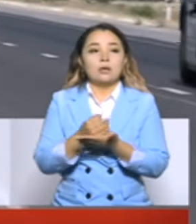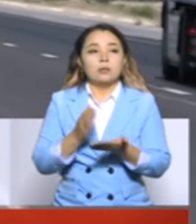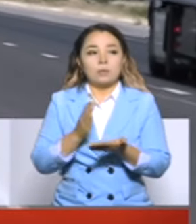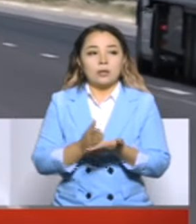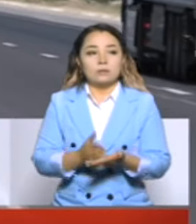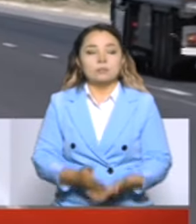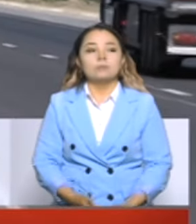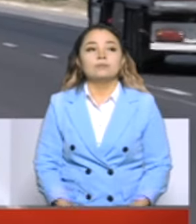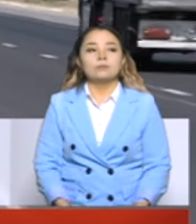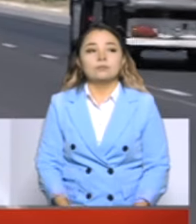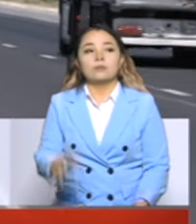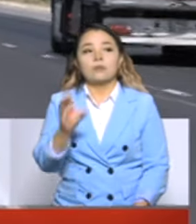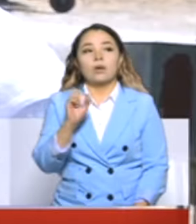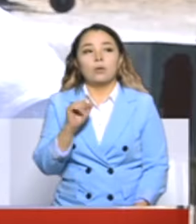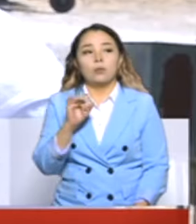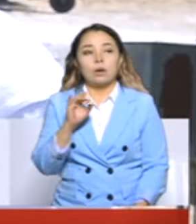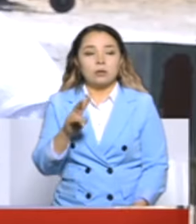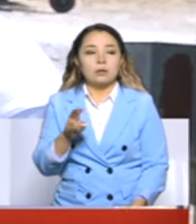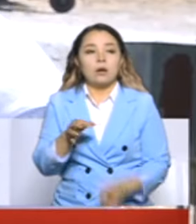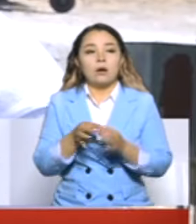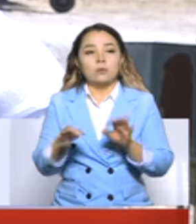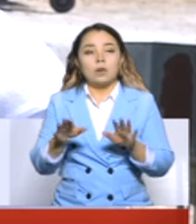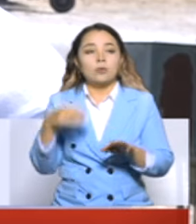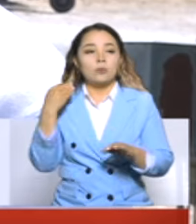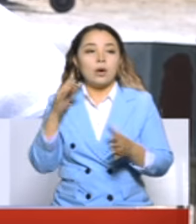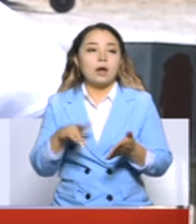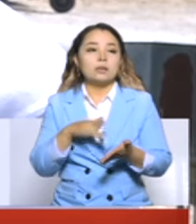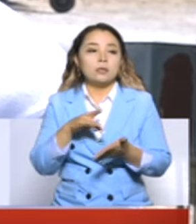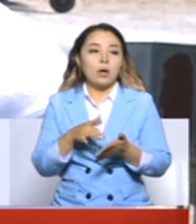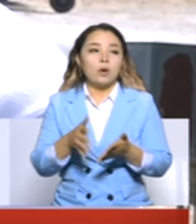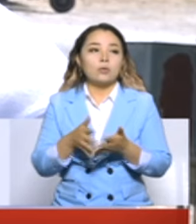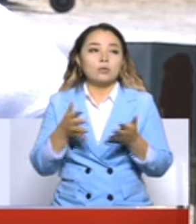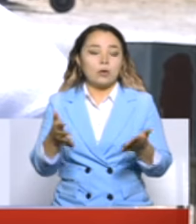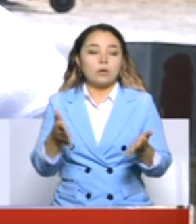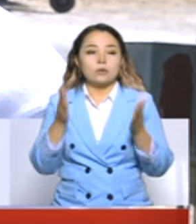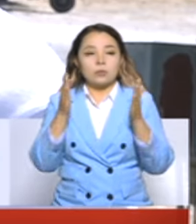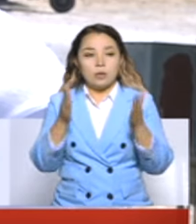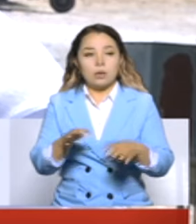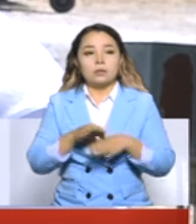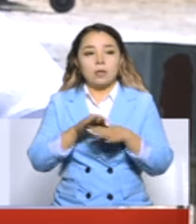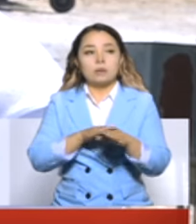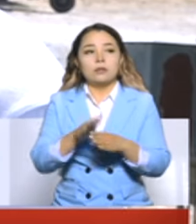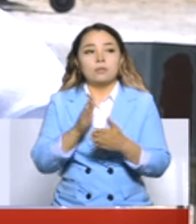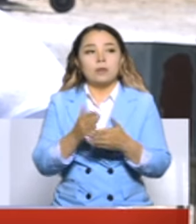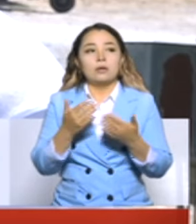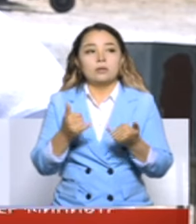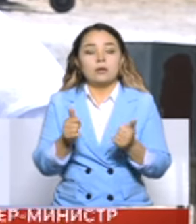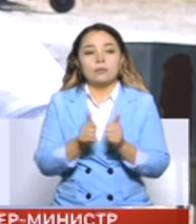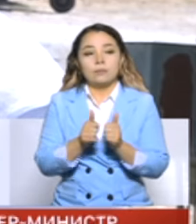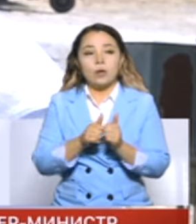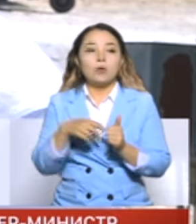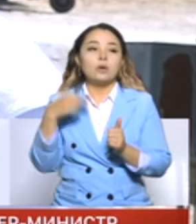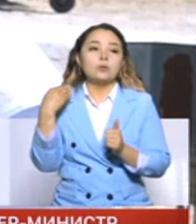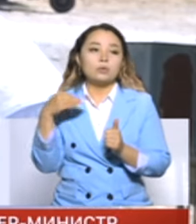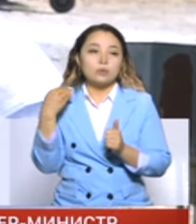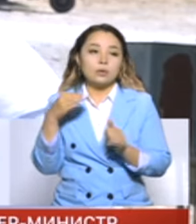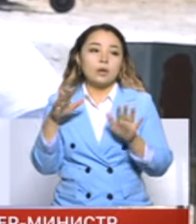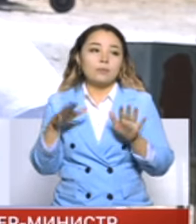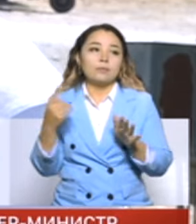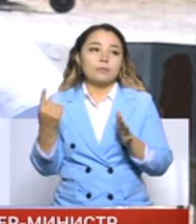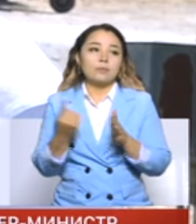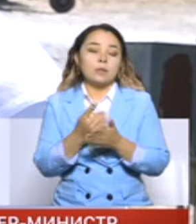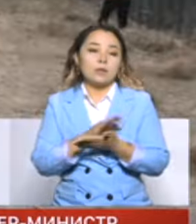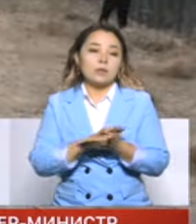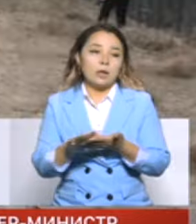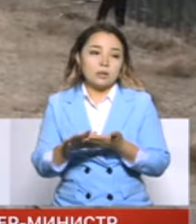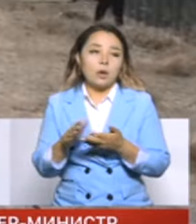шықты. Сауран ауданы Түркістан қаласына кіретін үлкен бір қақпа десек болады. Осы қақпа маңында Түркістанның бірінші тазалығын